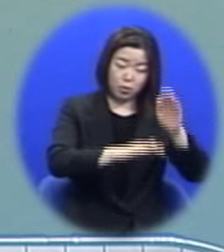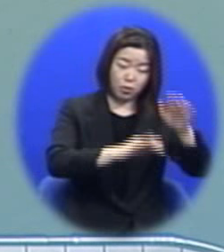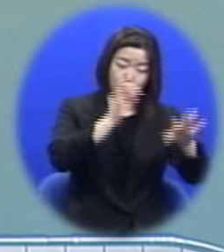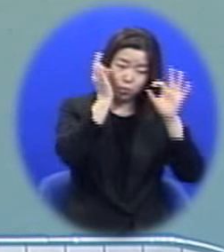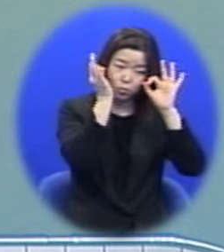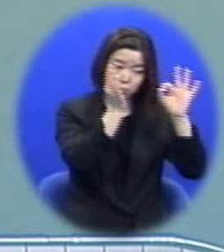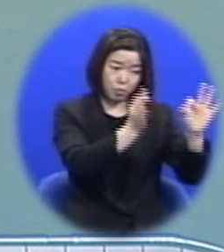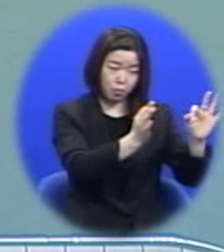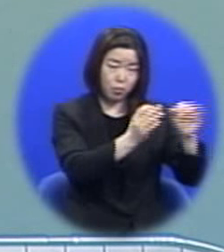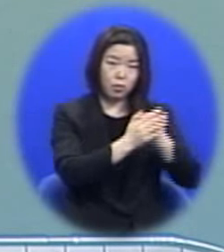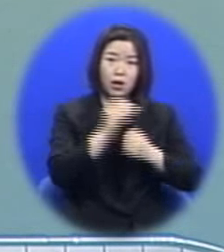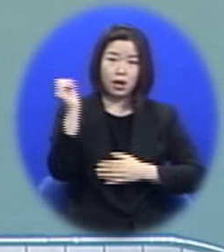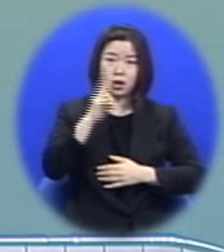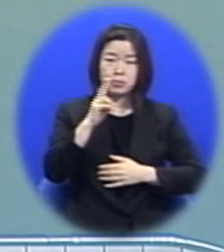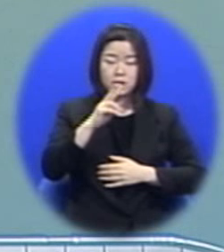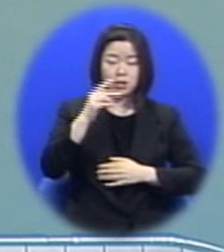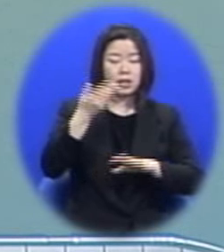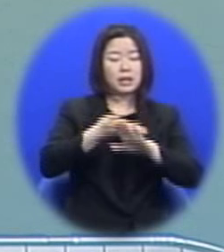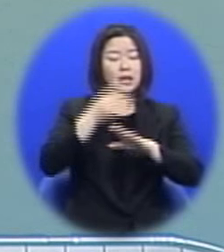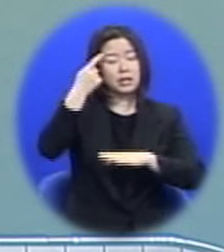생각이 일어납니다.